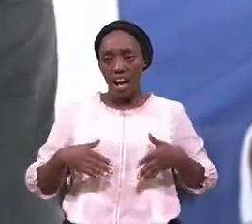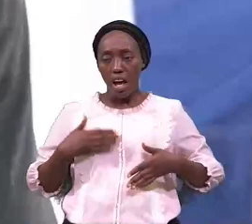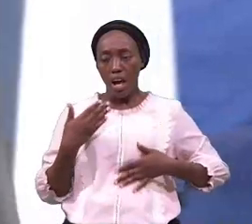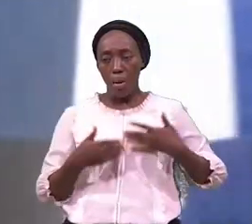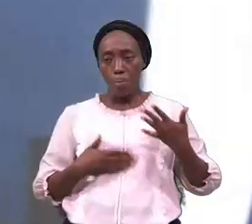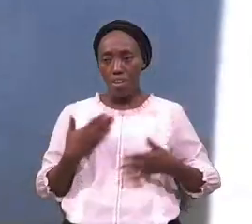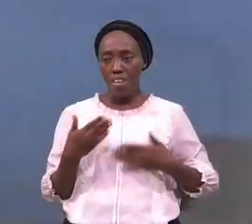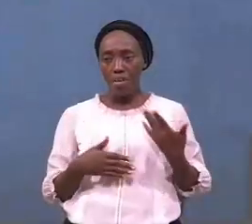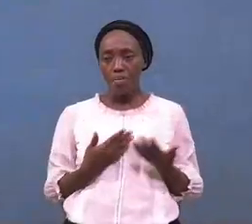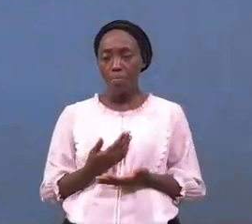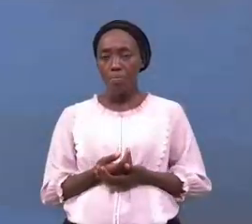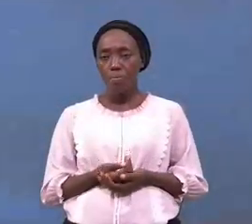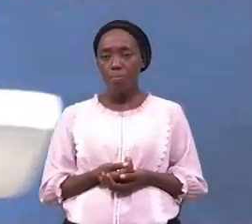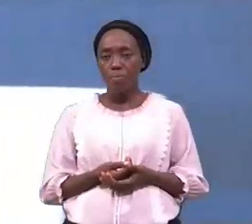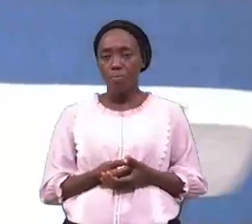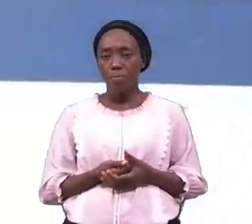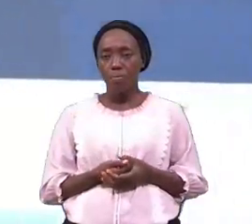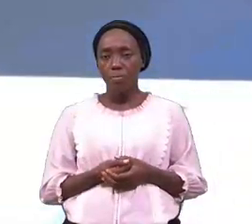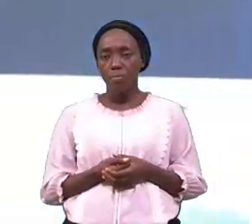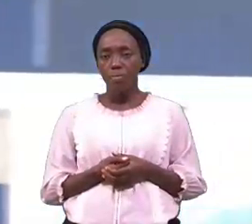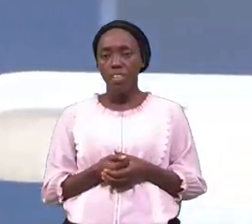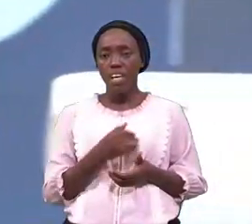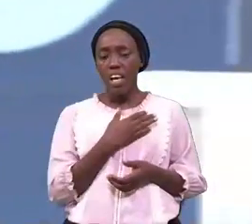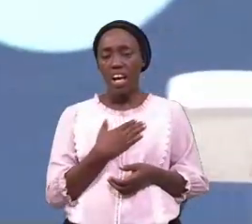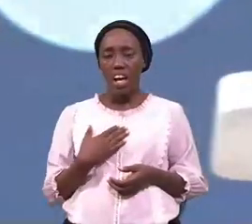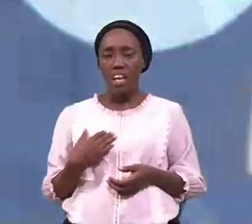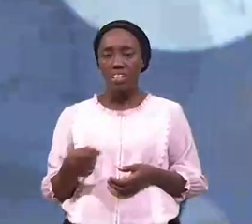Et ils sont contents, ils me donnent des fleurs.